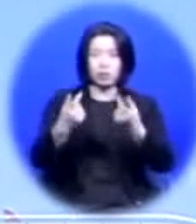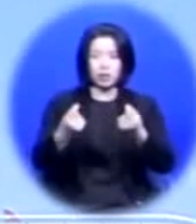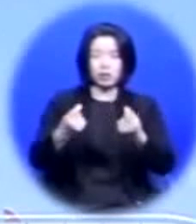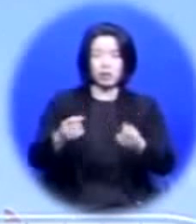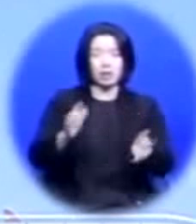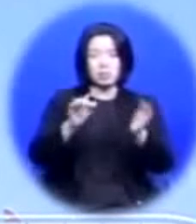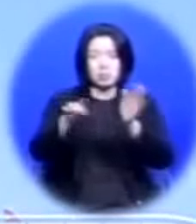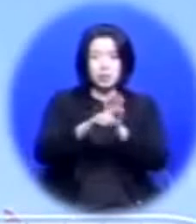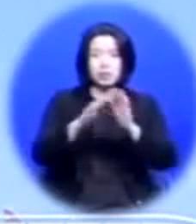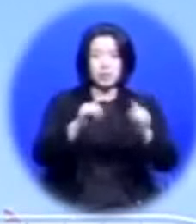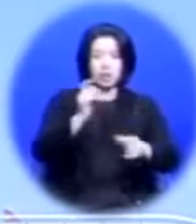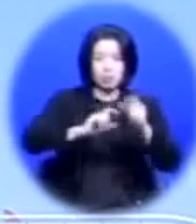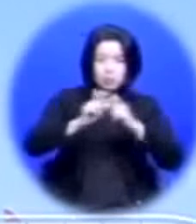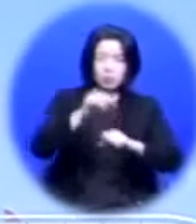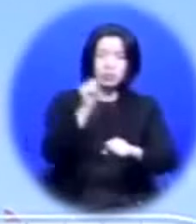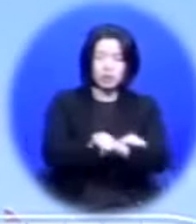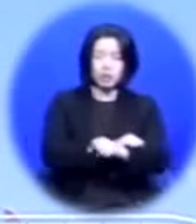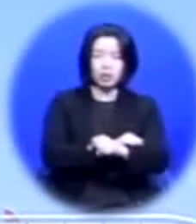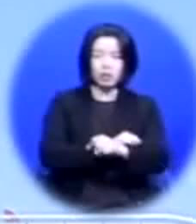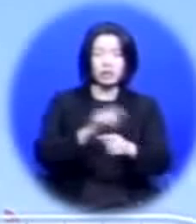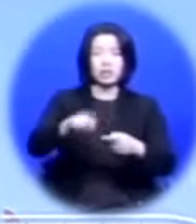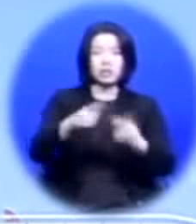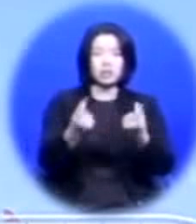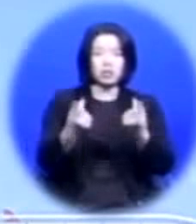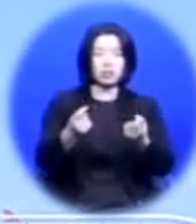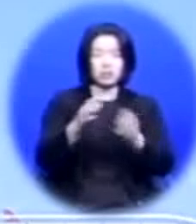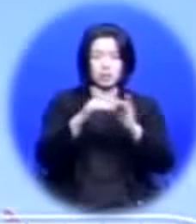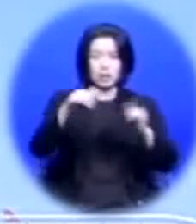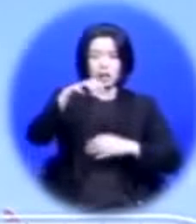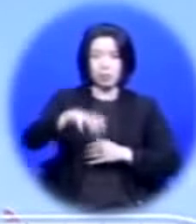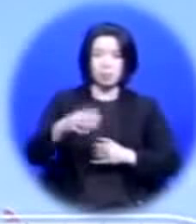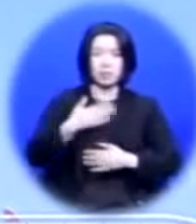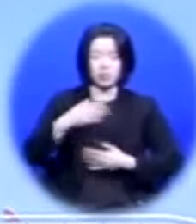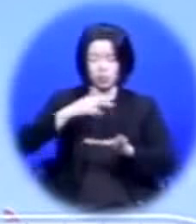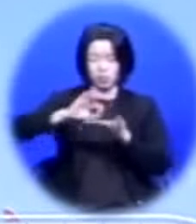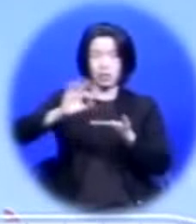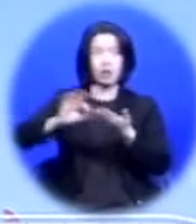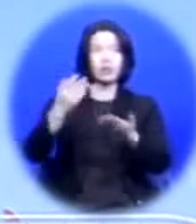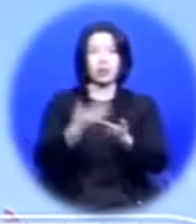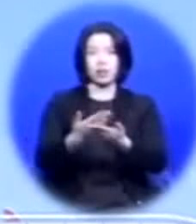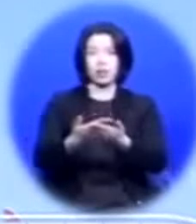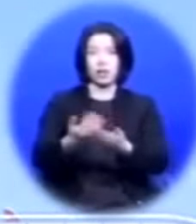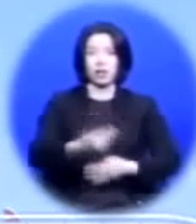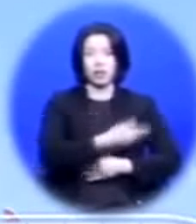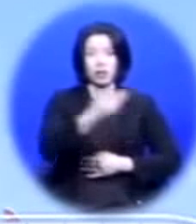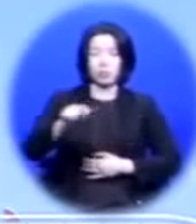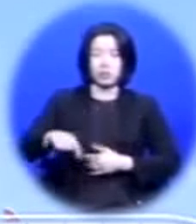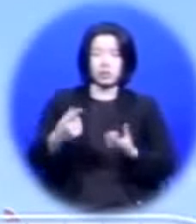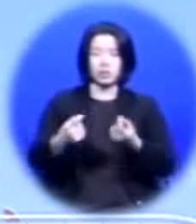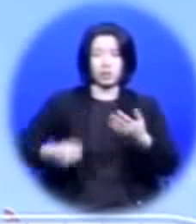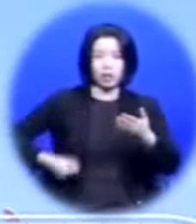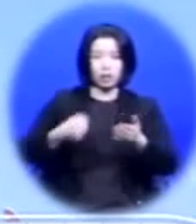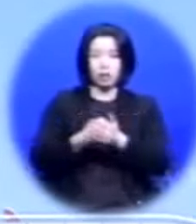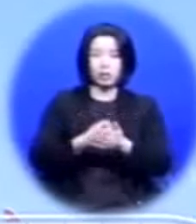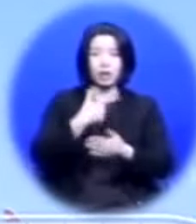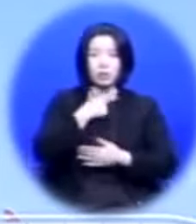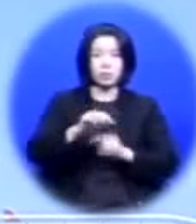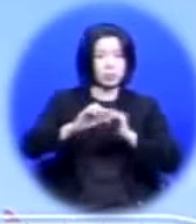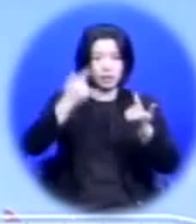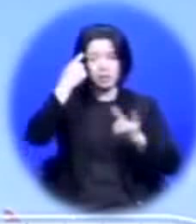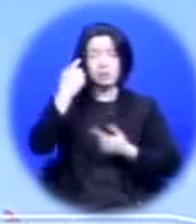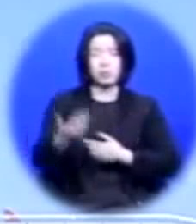사람들 앞에 주님 저를 쓰세요 여러분 그렇게 결단하고 싶지